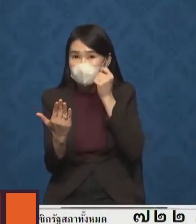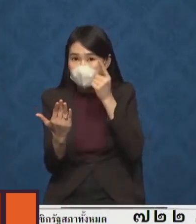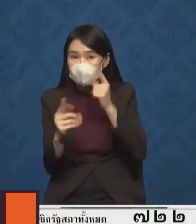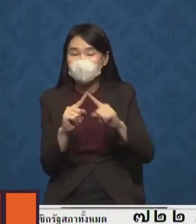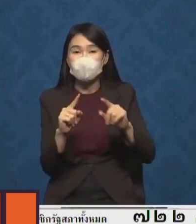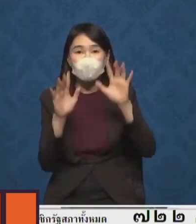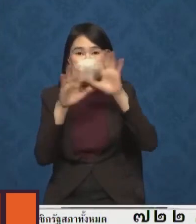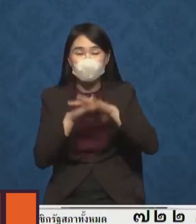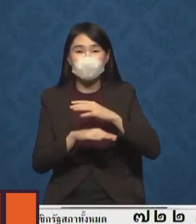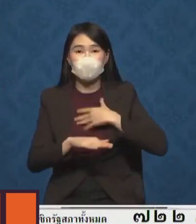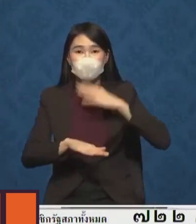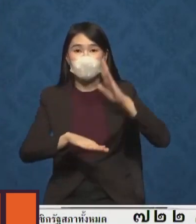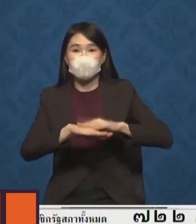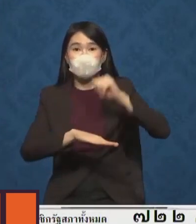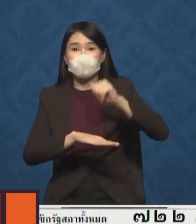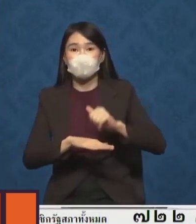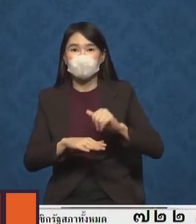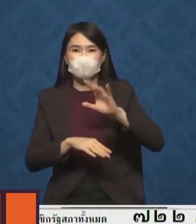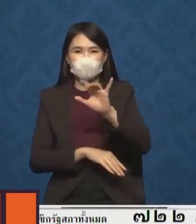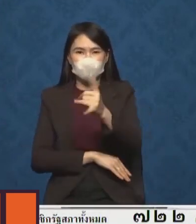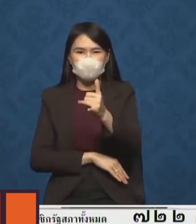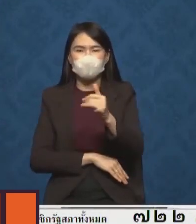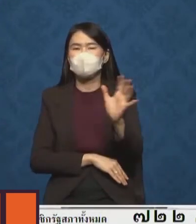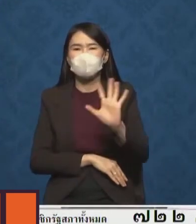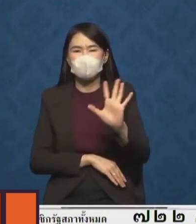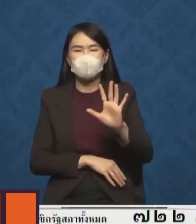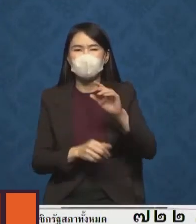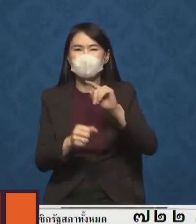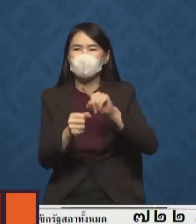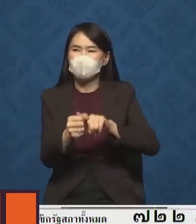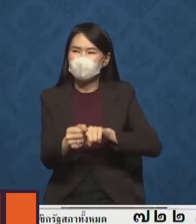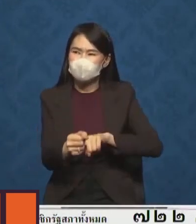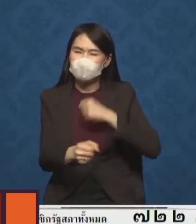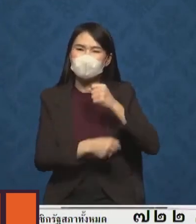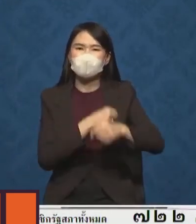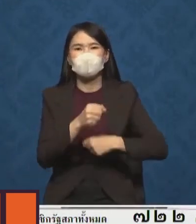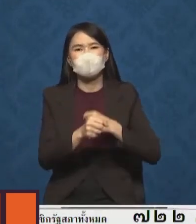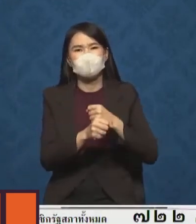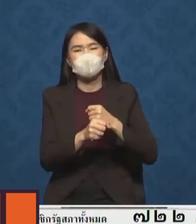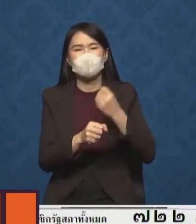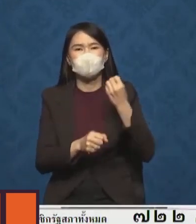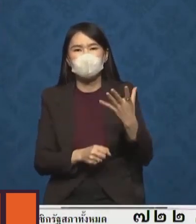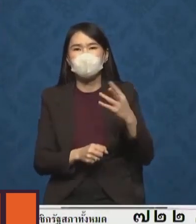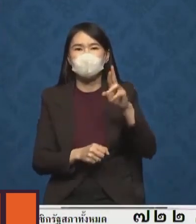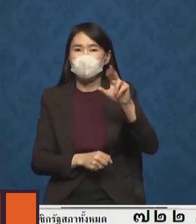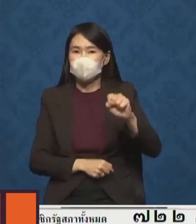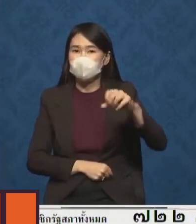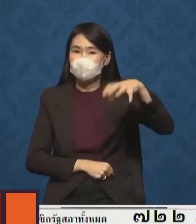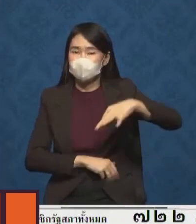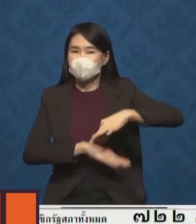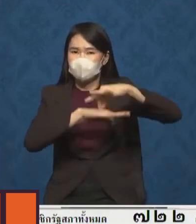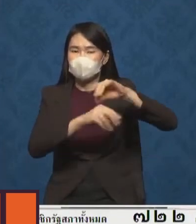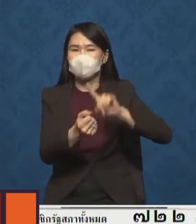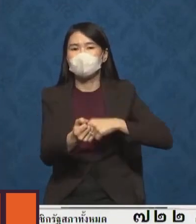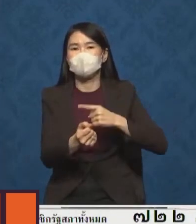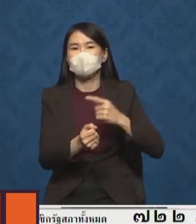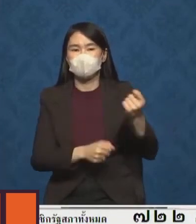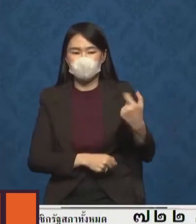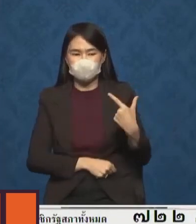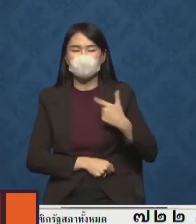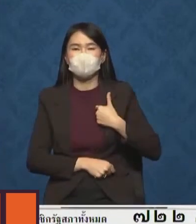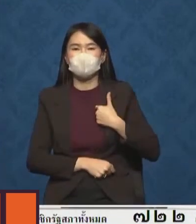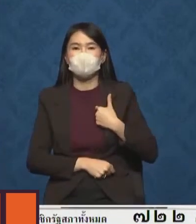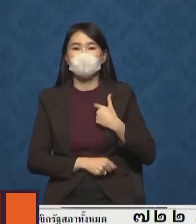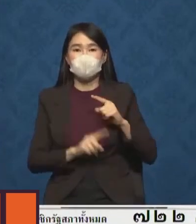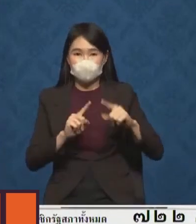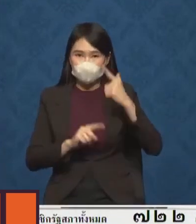จะไม่ใช่เป็ผู้เชื่อชาญแบบบางท่านที่อยู่กัมามากกว่าพวกผมในสภายแ่งนี้ด้กร